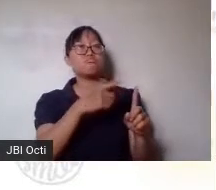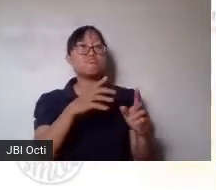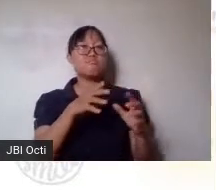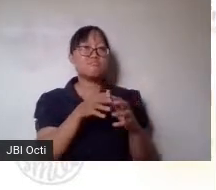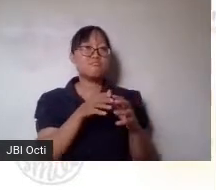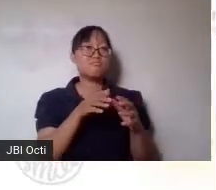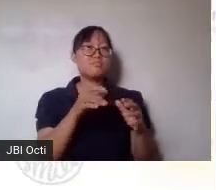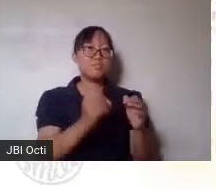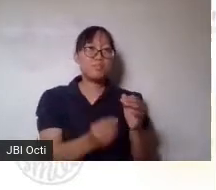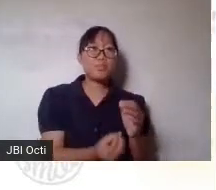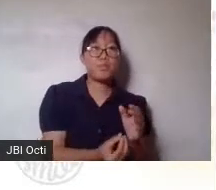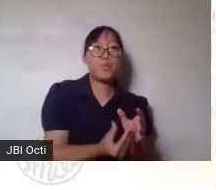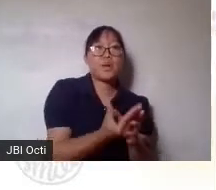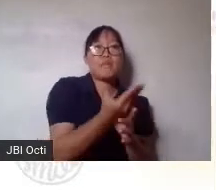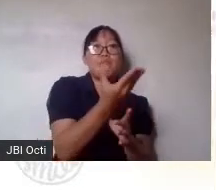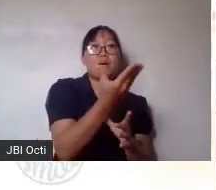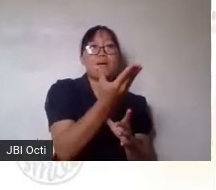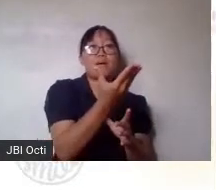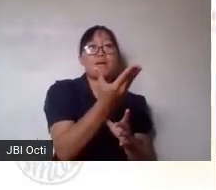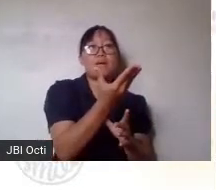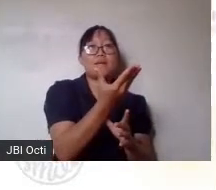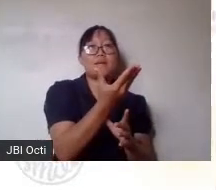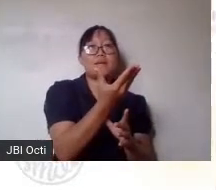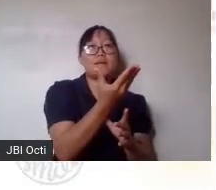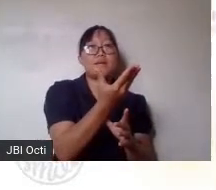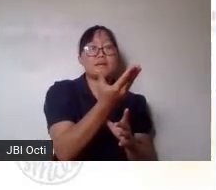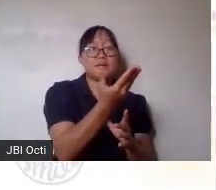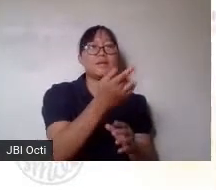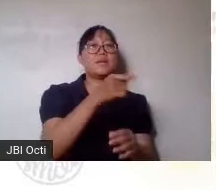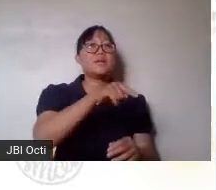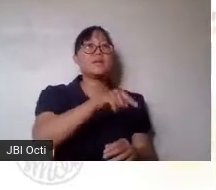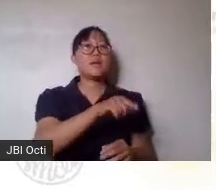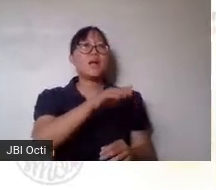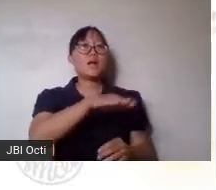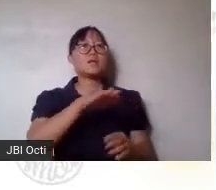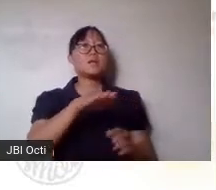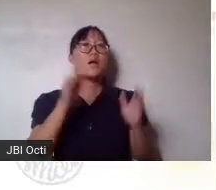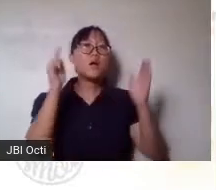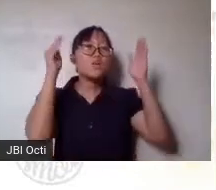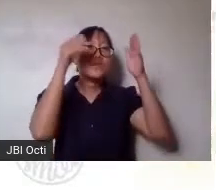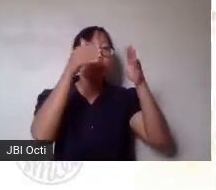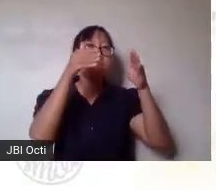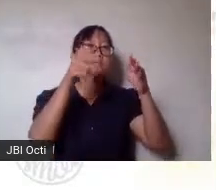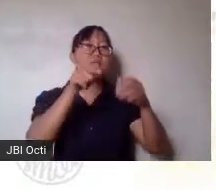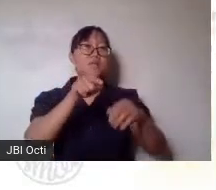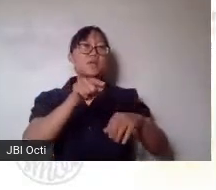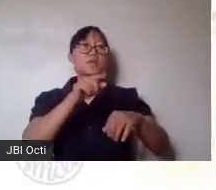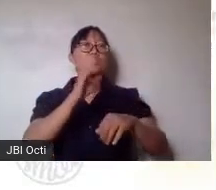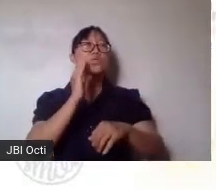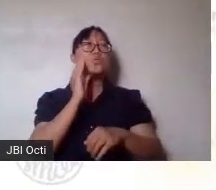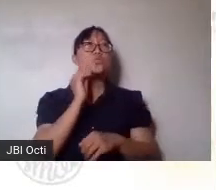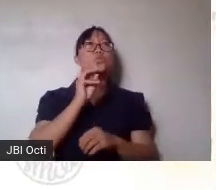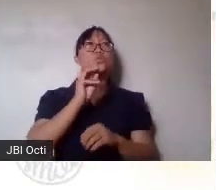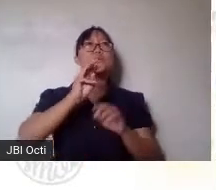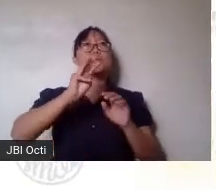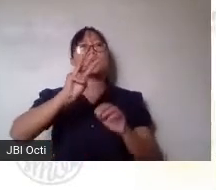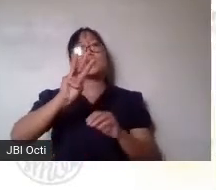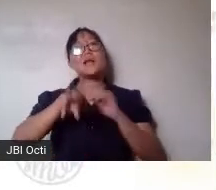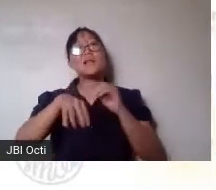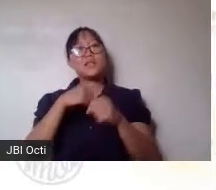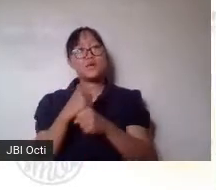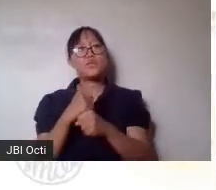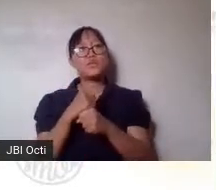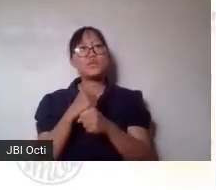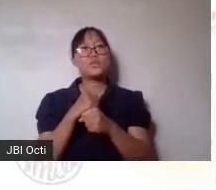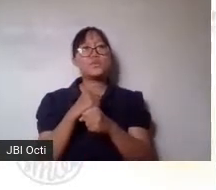maka intervensi yang dilakukan sejak awal di bawah umur 3 tahun bisa juga mengimprove angka